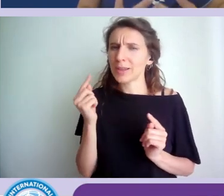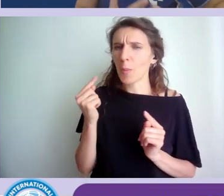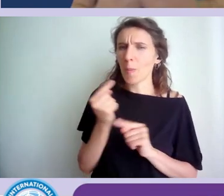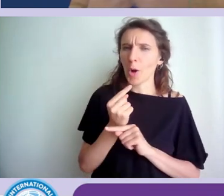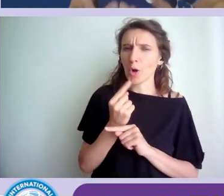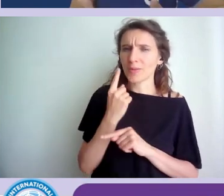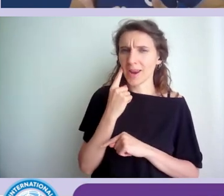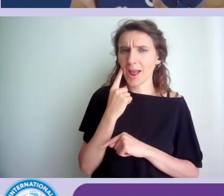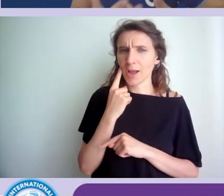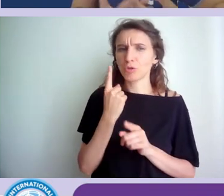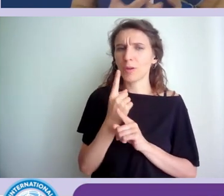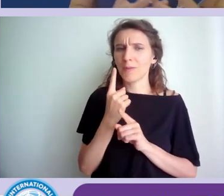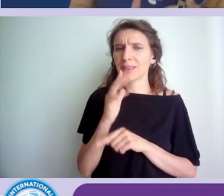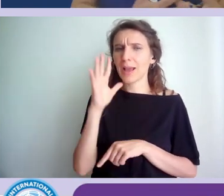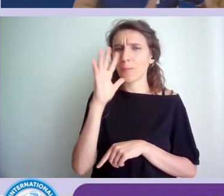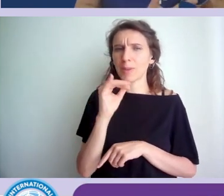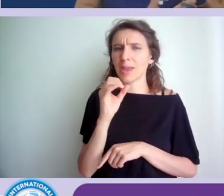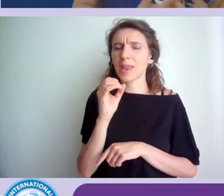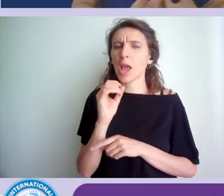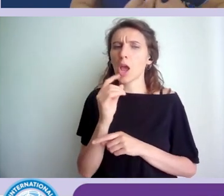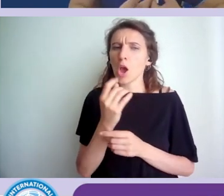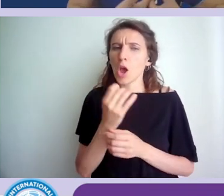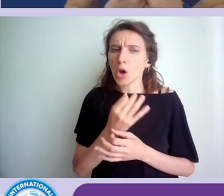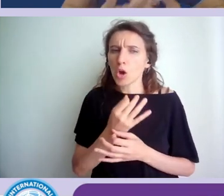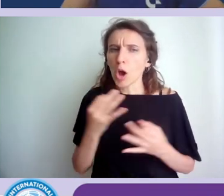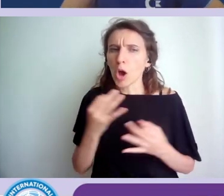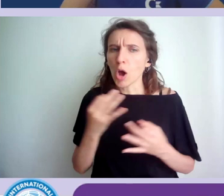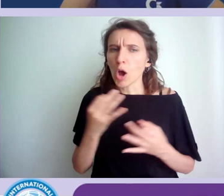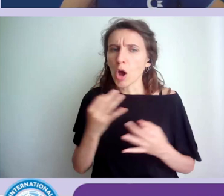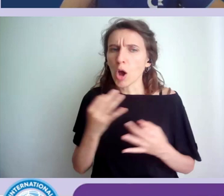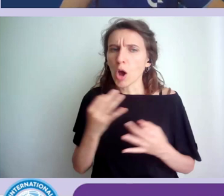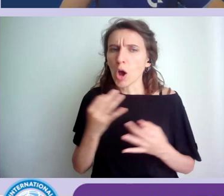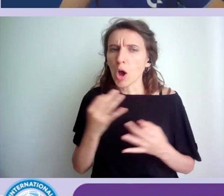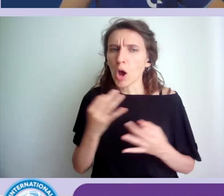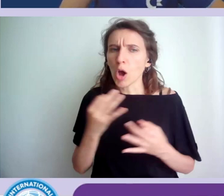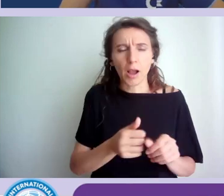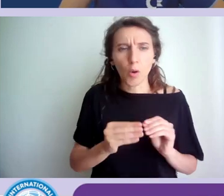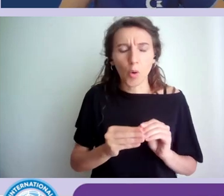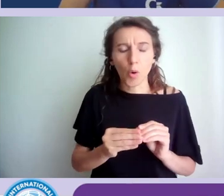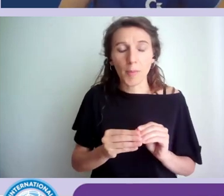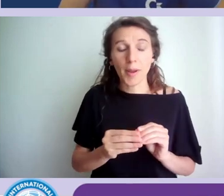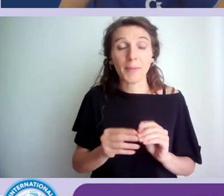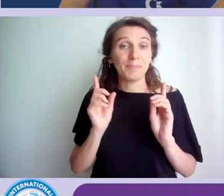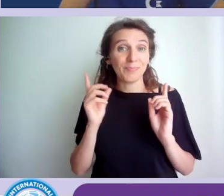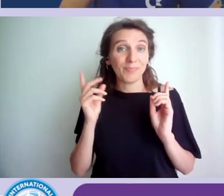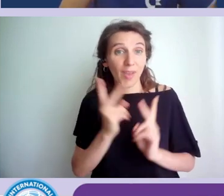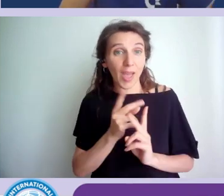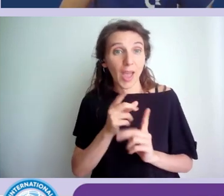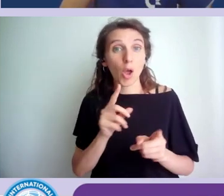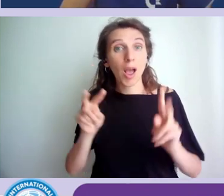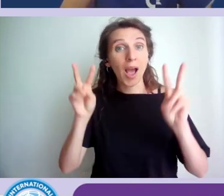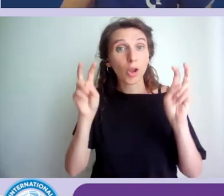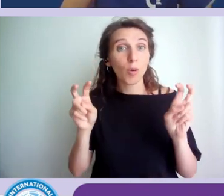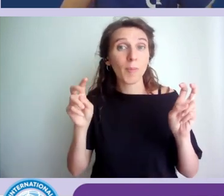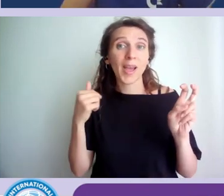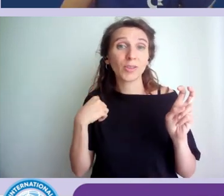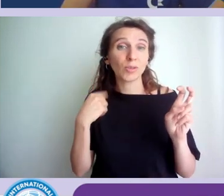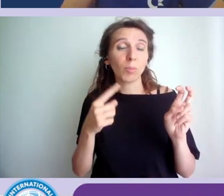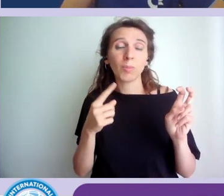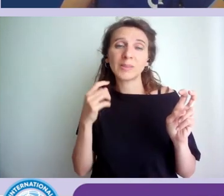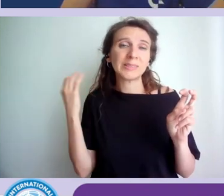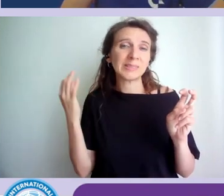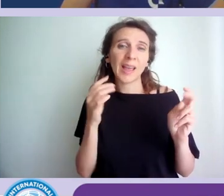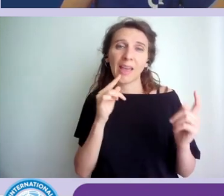contrario per capirla nel modo corretto in cui sono applicate le wcag poi anche qui attenzione perché è un tema che discutiamo